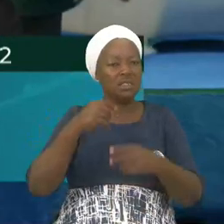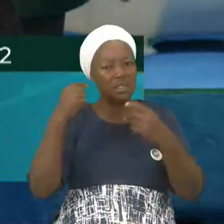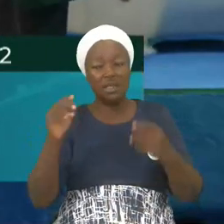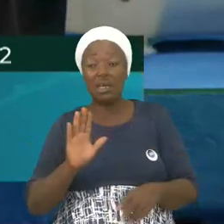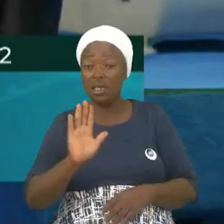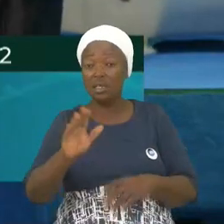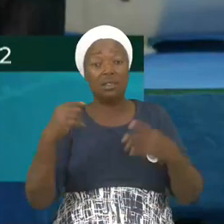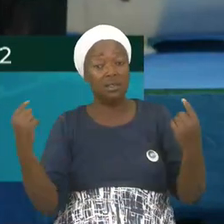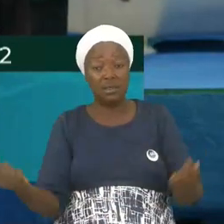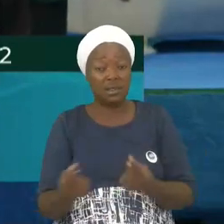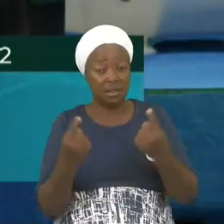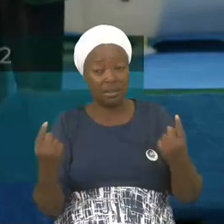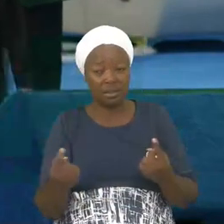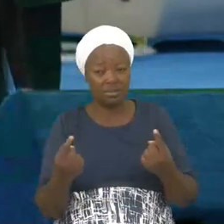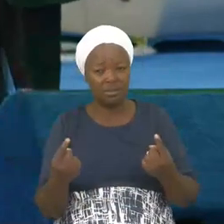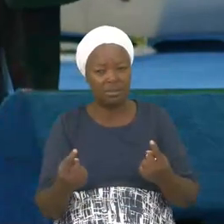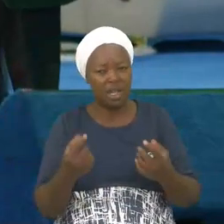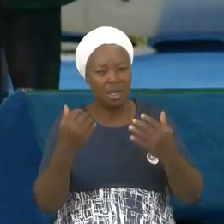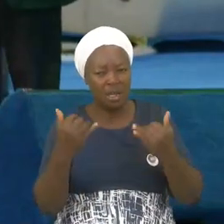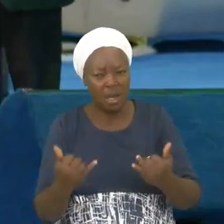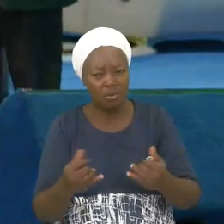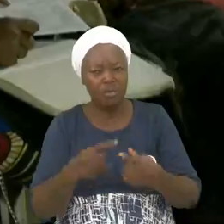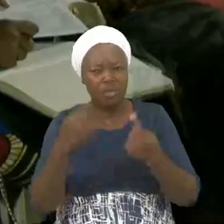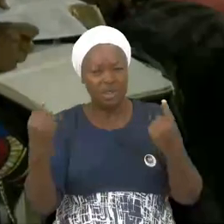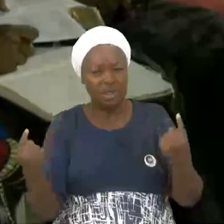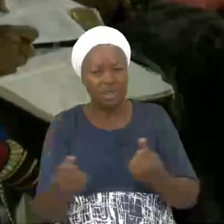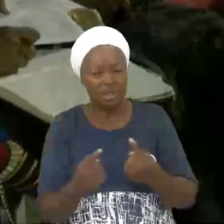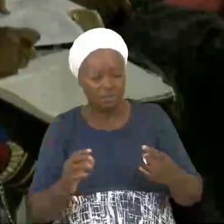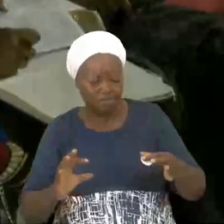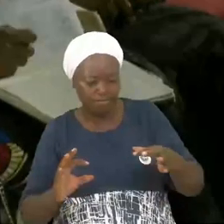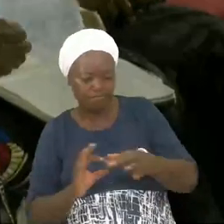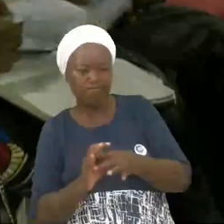chacun de vous de ses iniquités. Maintenant, le péché